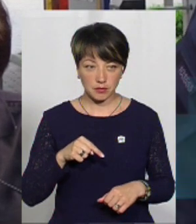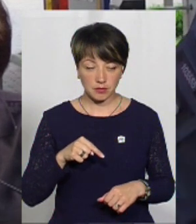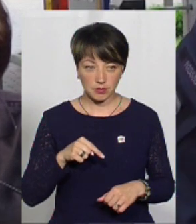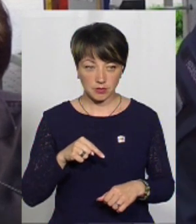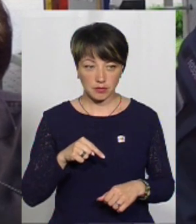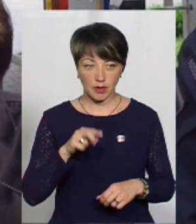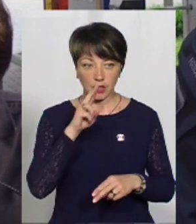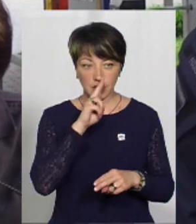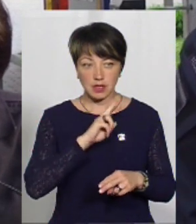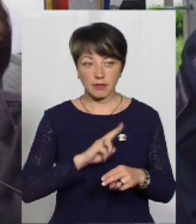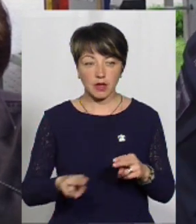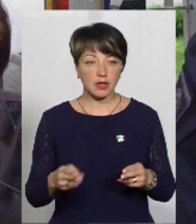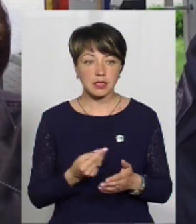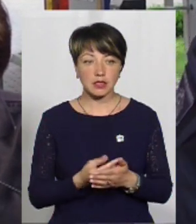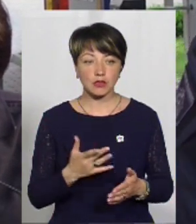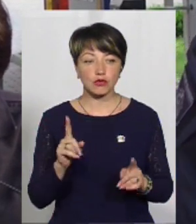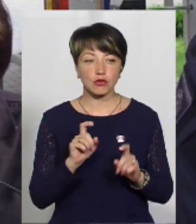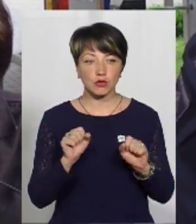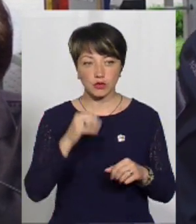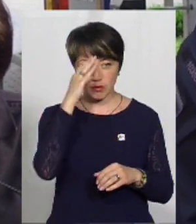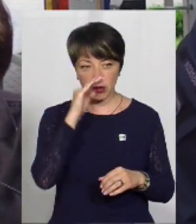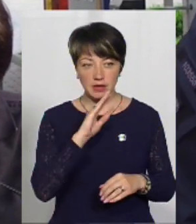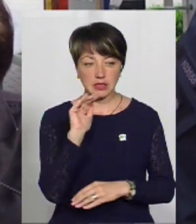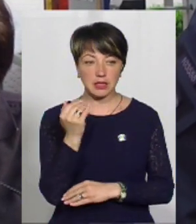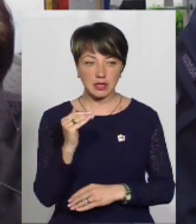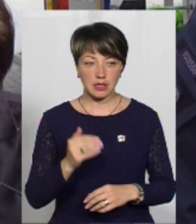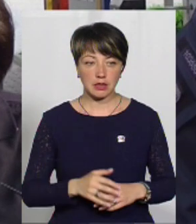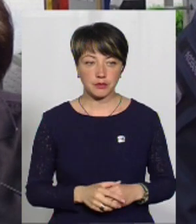за втрату найціннішого, що може бути тільки в батьків – це дитина.